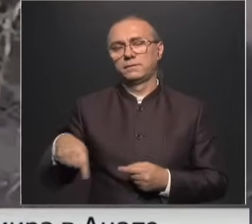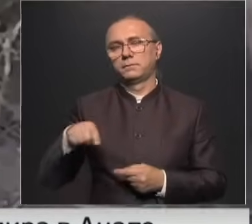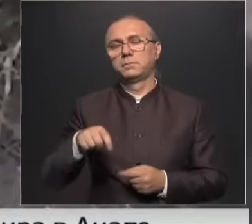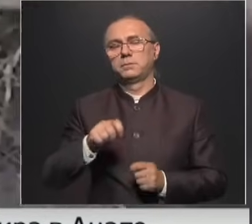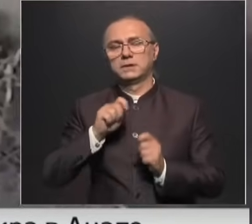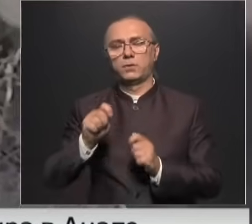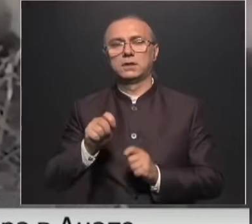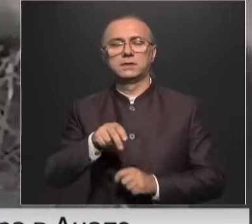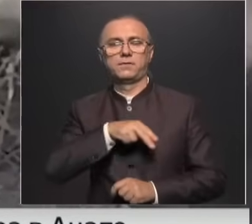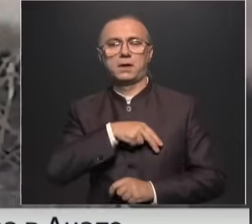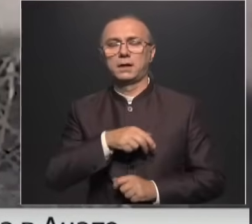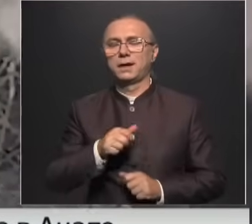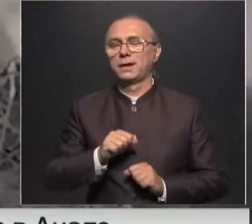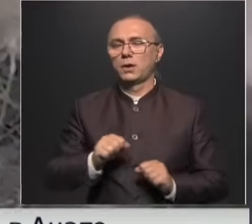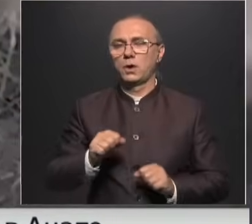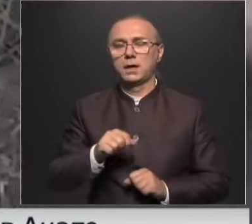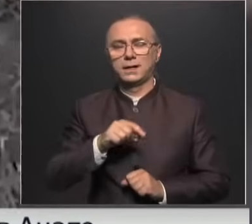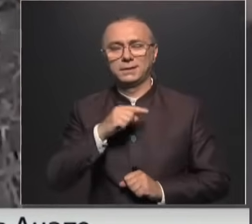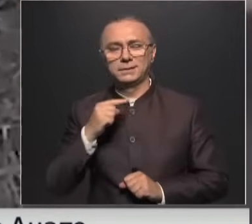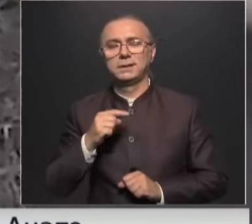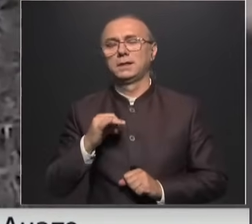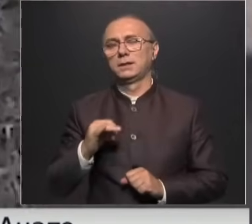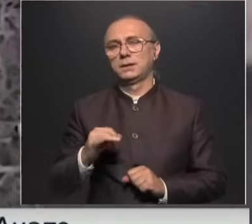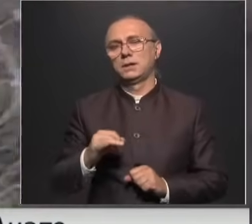Виктор Хамаганов награждены орденами мужества.